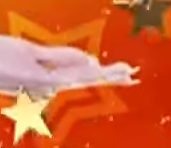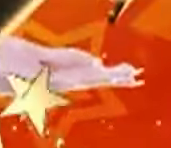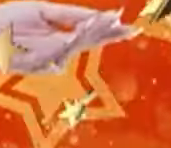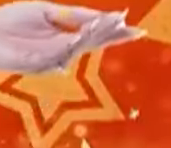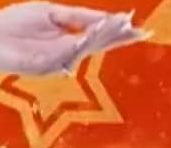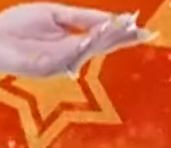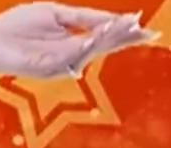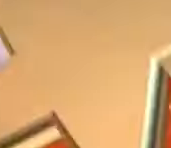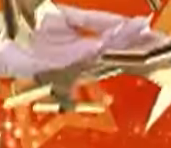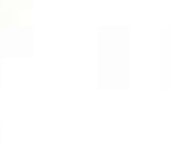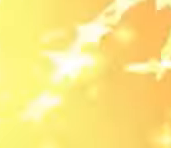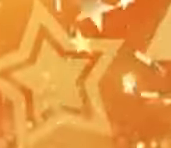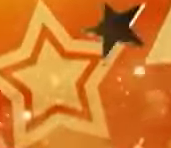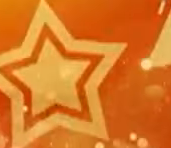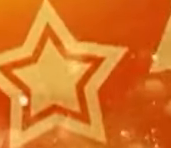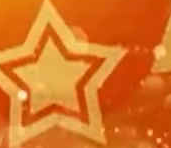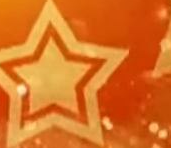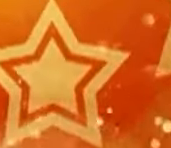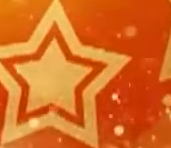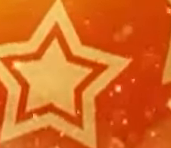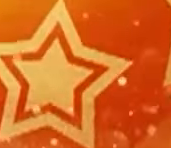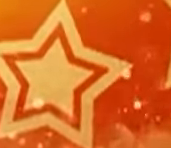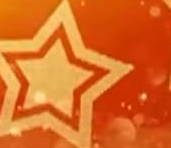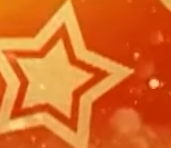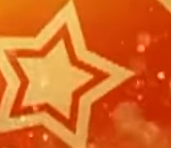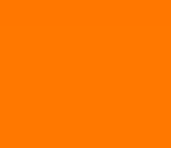So biz, eto na nga!